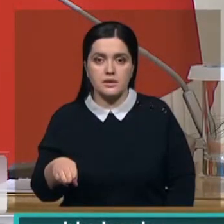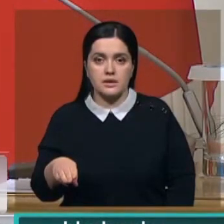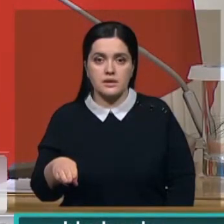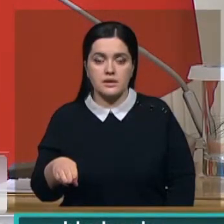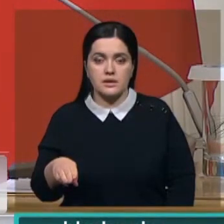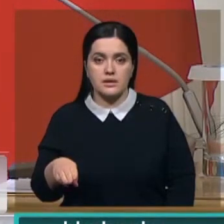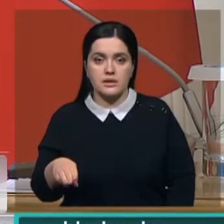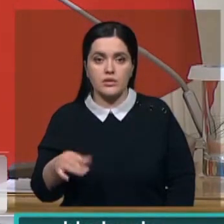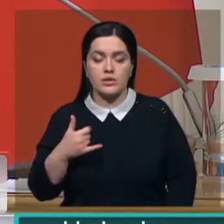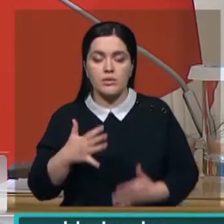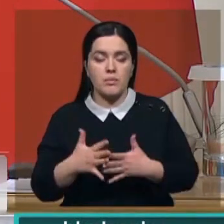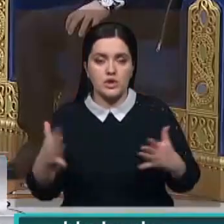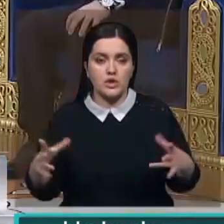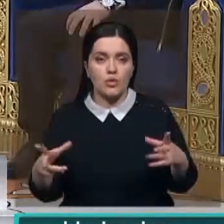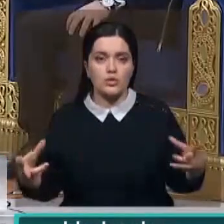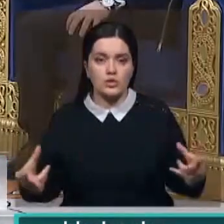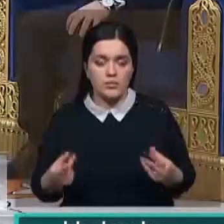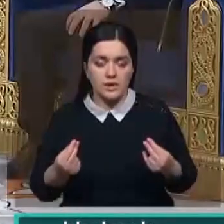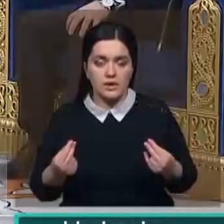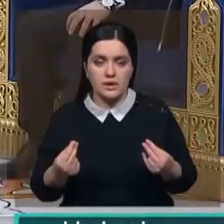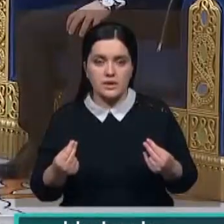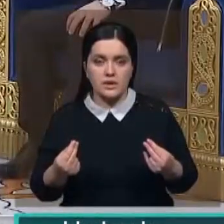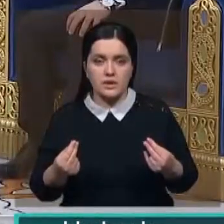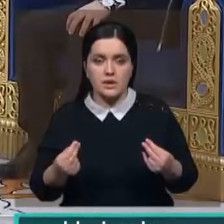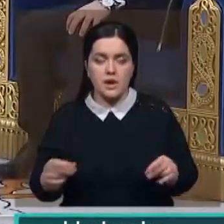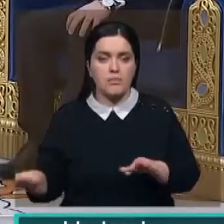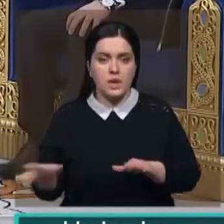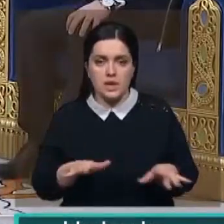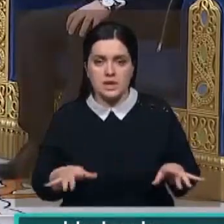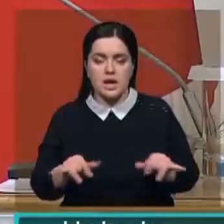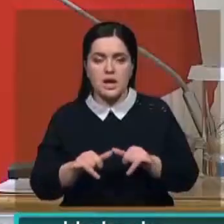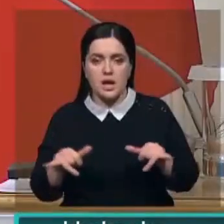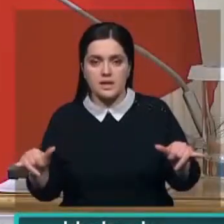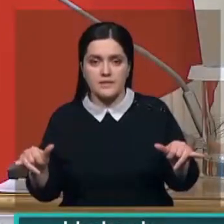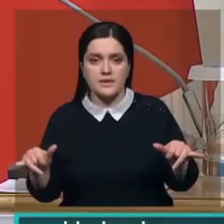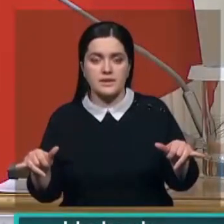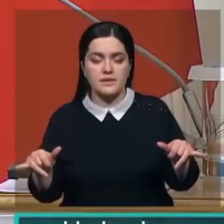мы получили огромные успехи и достижения. Процессы развития